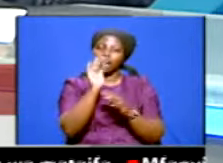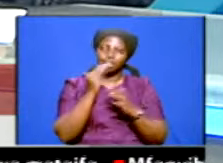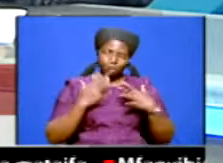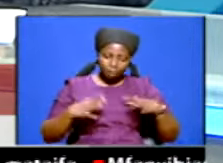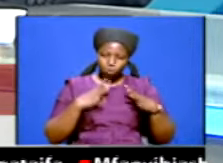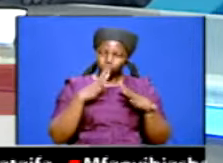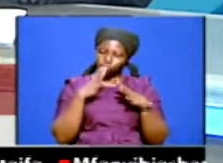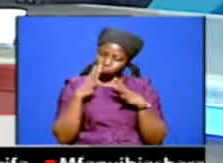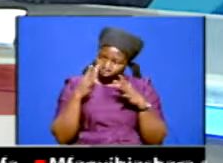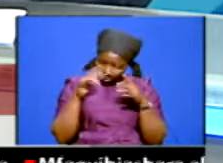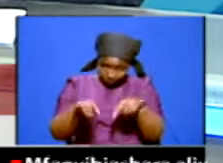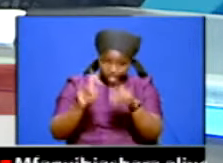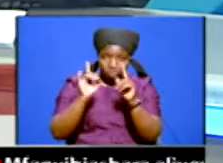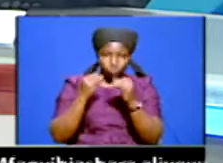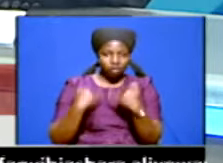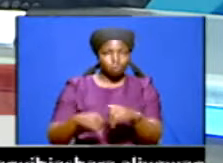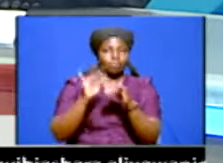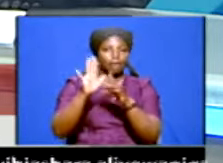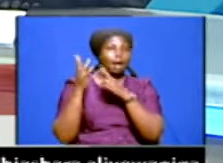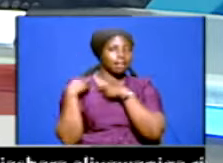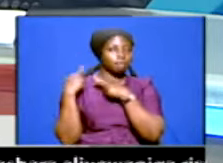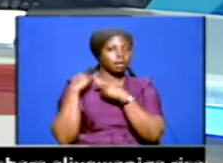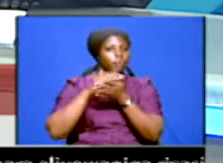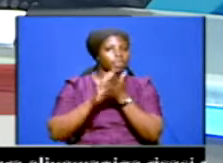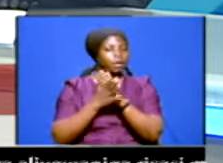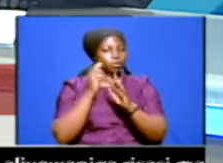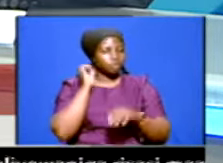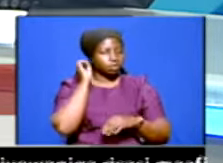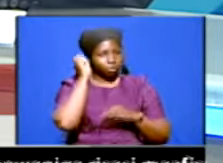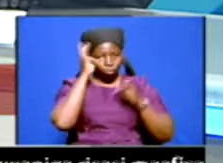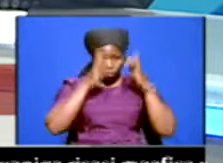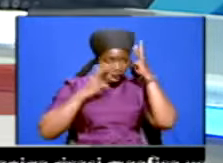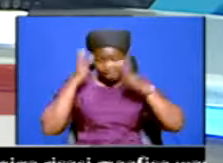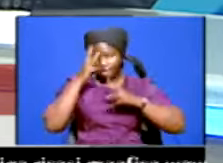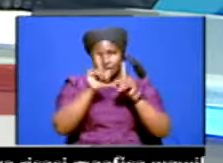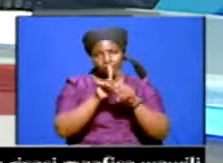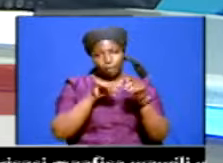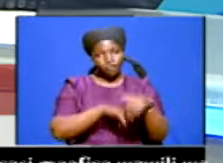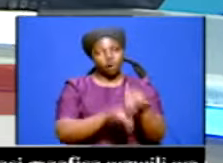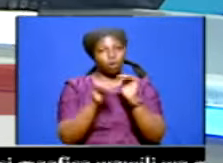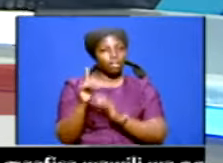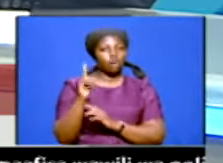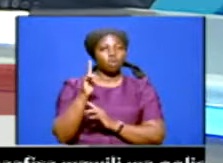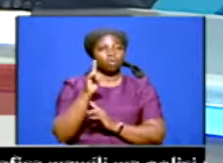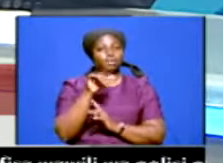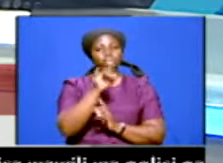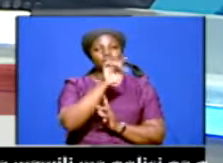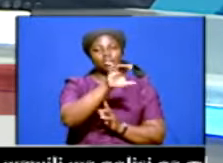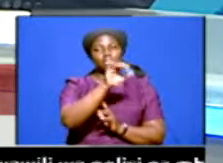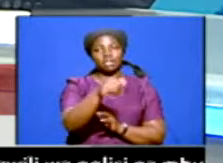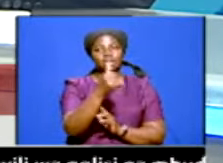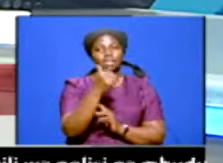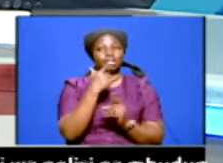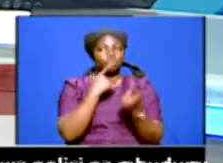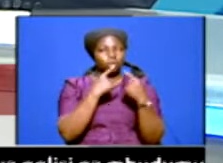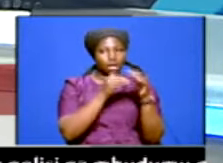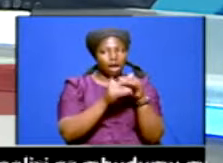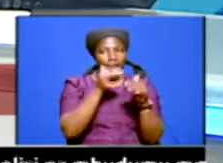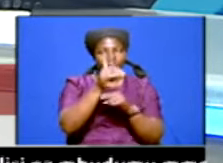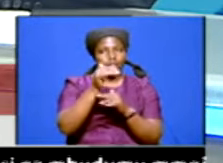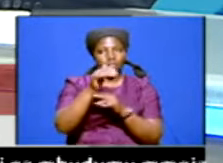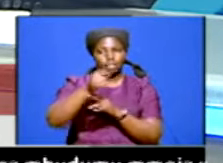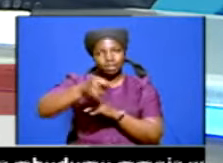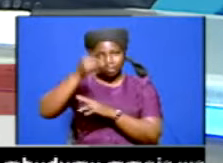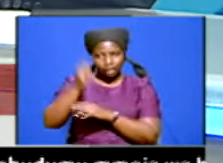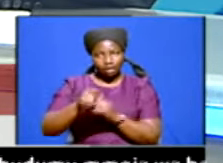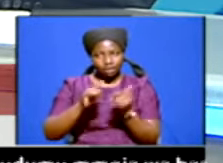bila hofu na kuzingatia sheria. Koome amezungumza kufuatia kukamatwa na kuhojiwa kwa majaji Agrim